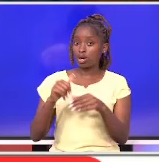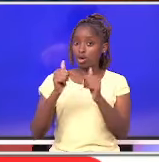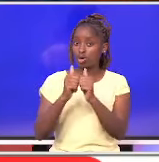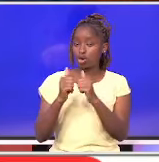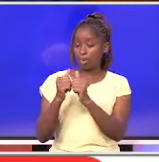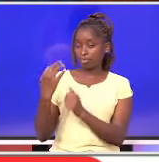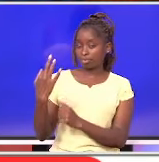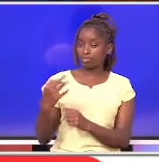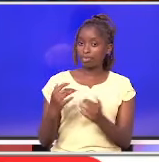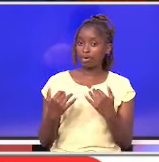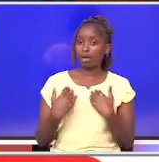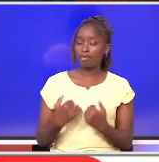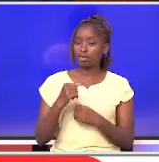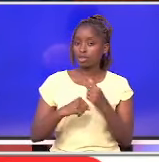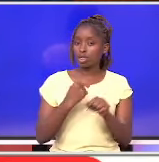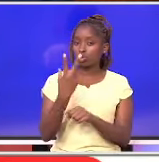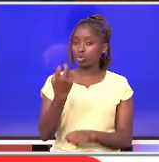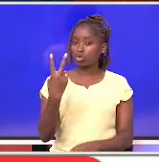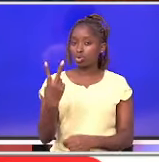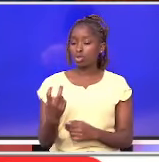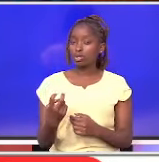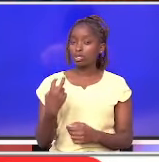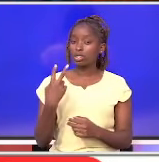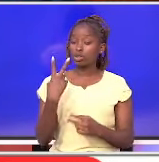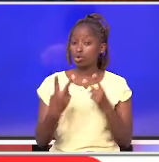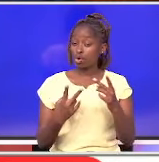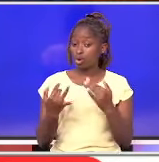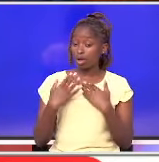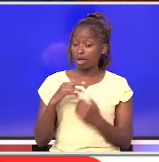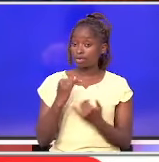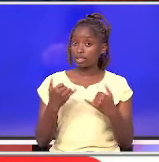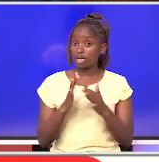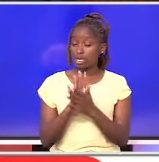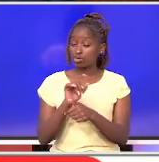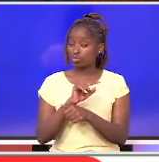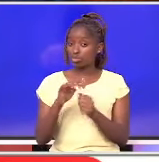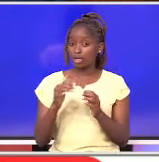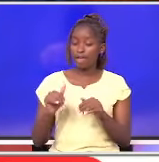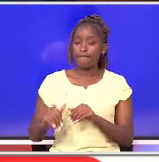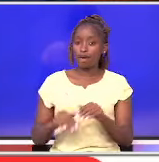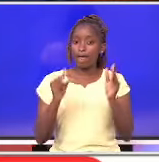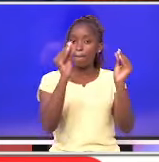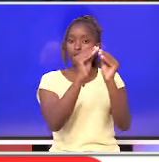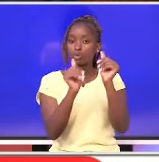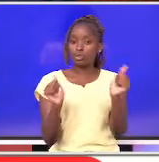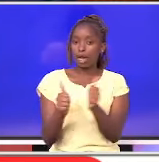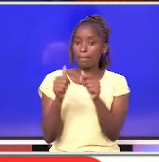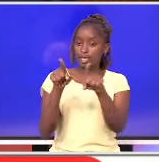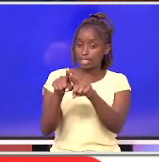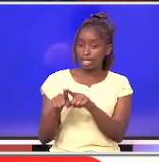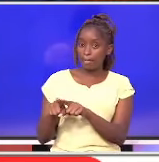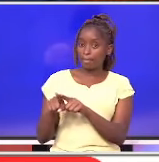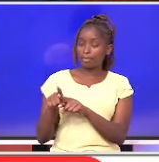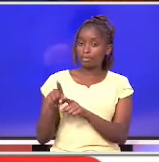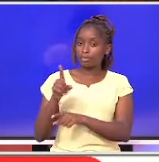mwaka 2022 kuhudumia posho za wathamini wa hazina hiyo kufuatia mkutano uliofanyika tarehe hiyo hiyo.